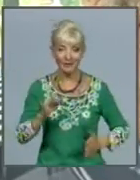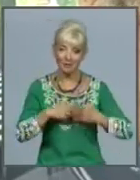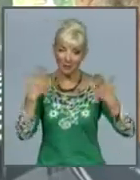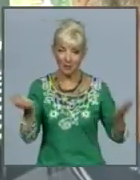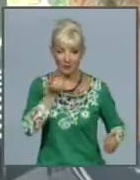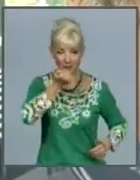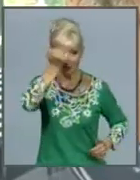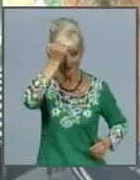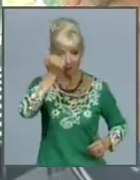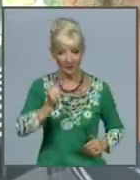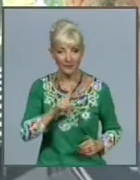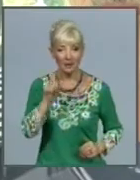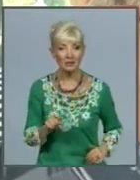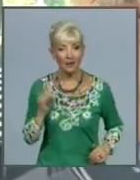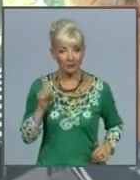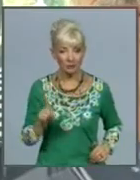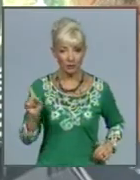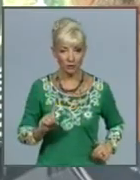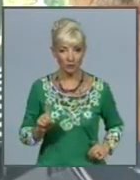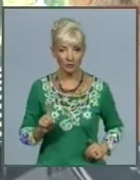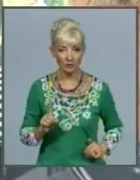то, что сделал город